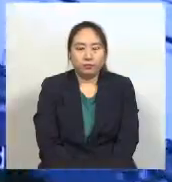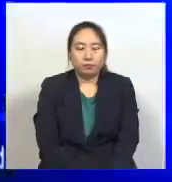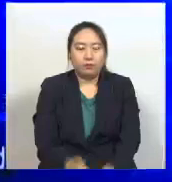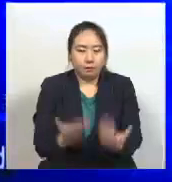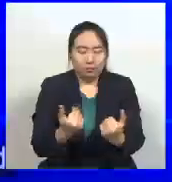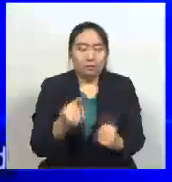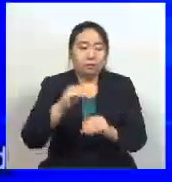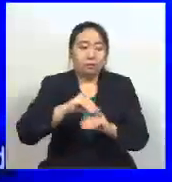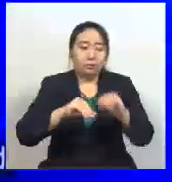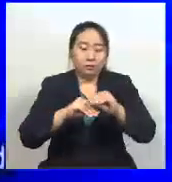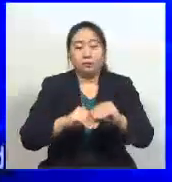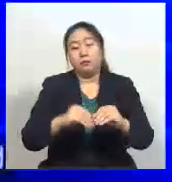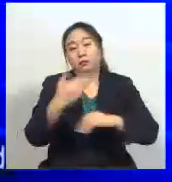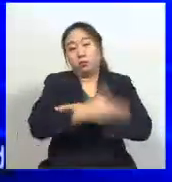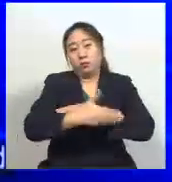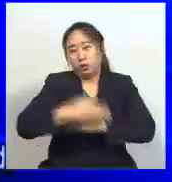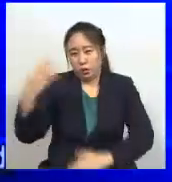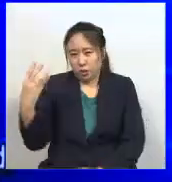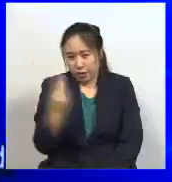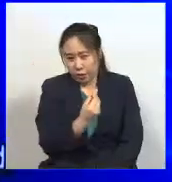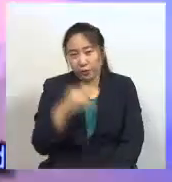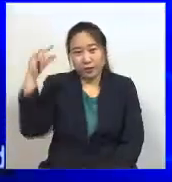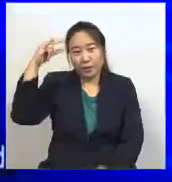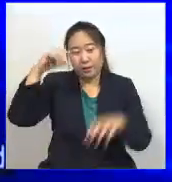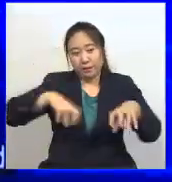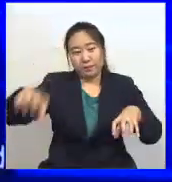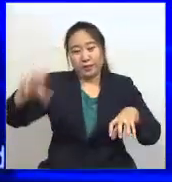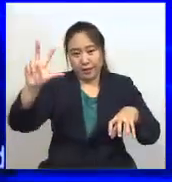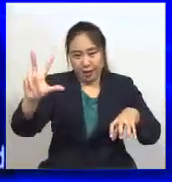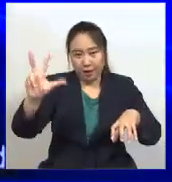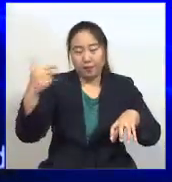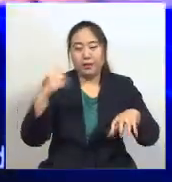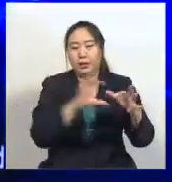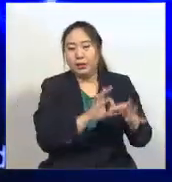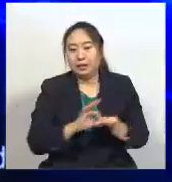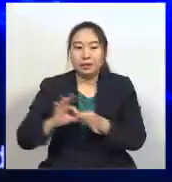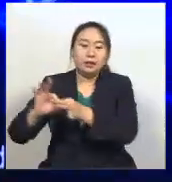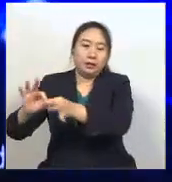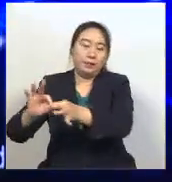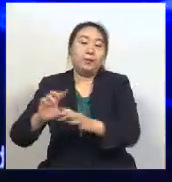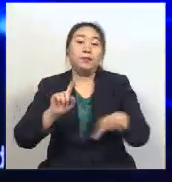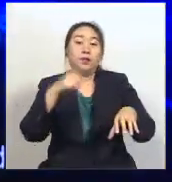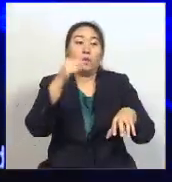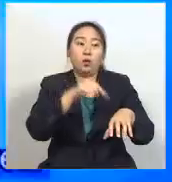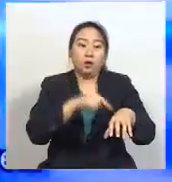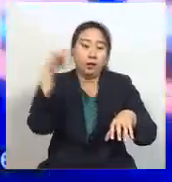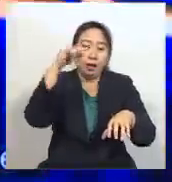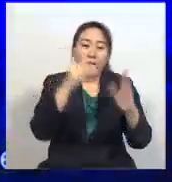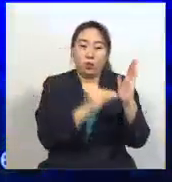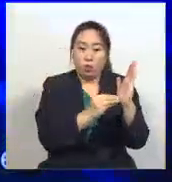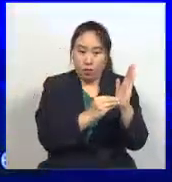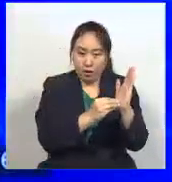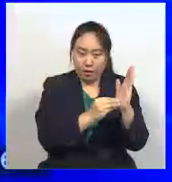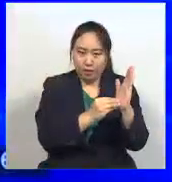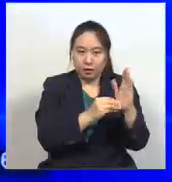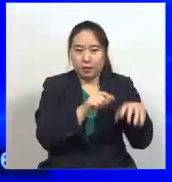โครงการรถไฟความเร็วสูงเชื่อม3สนามบินมีแนวเส้นทางเชื่อมโยงท่าอากาศยานสำคัญของประเทศเริ่มต้นที่ท่าอากาศยานดอนเมืองนะ